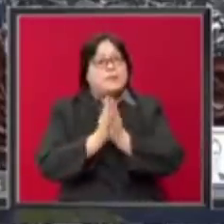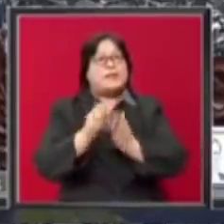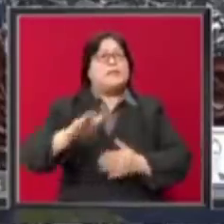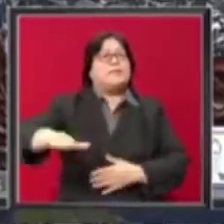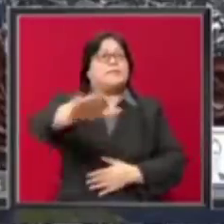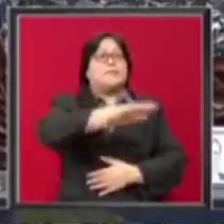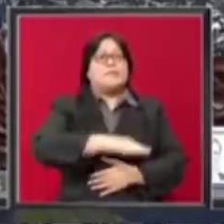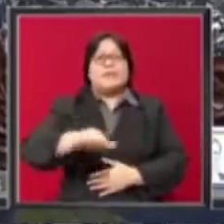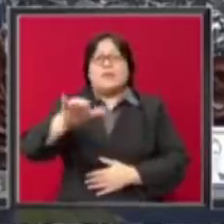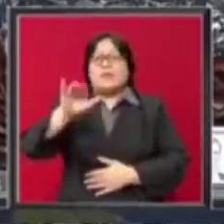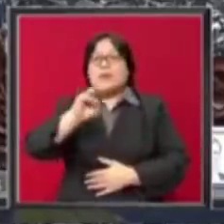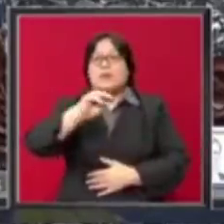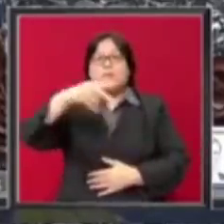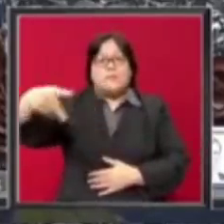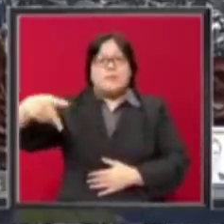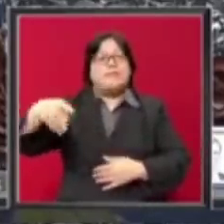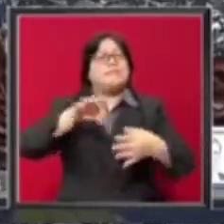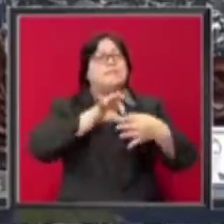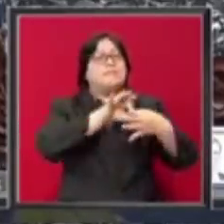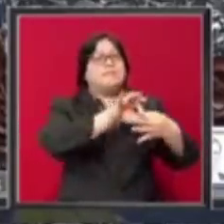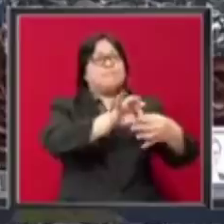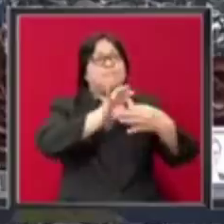parlimen memberikan kerjasama